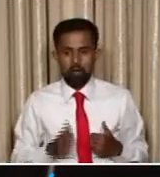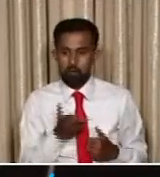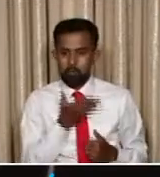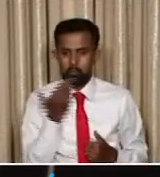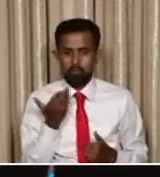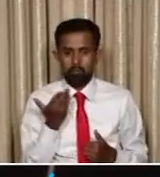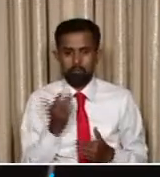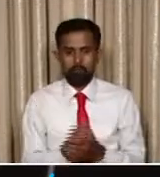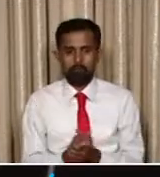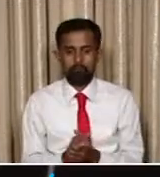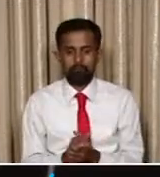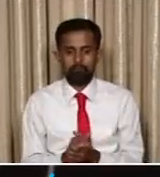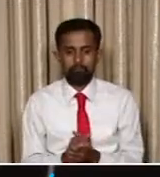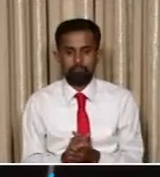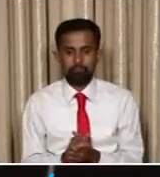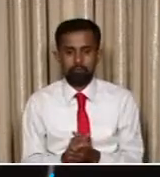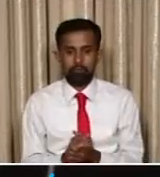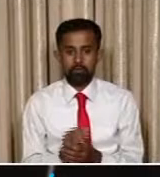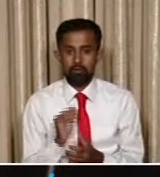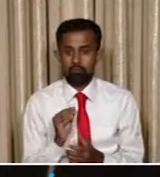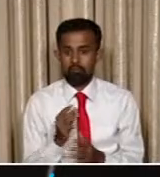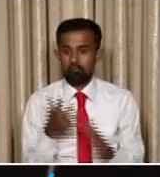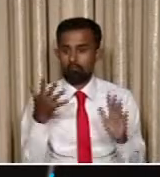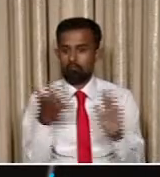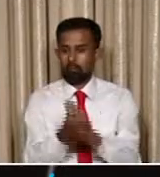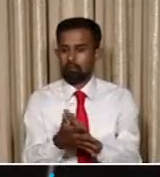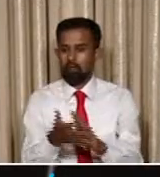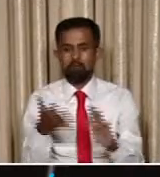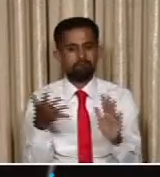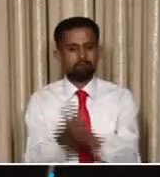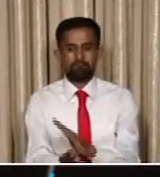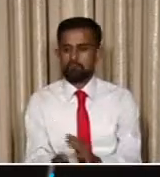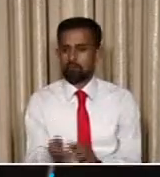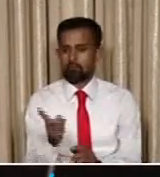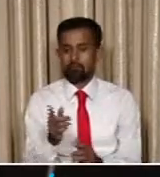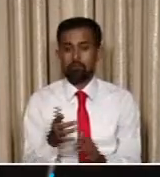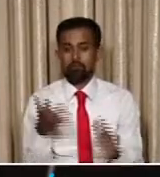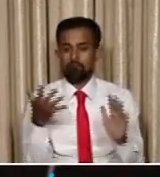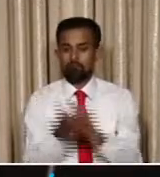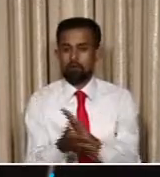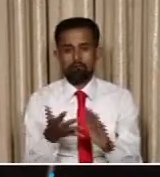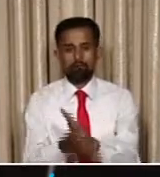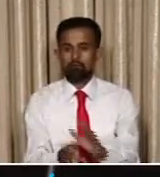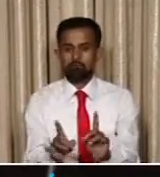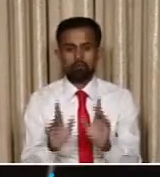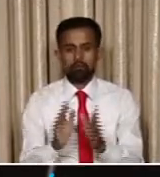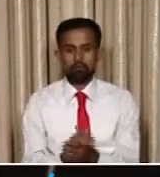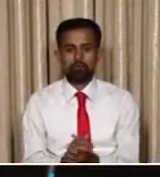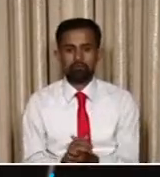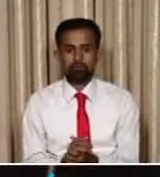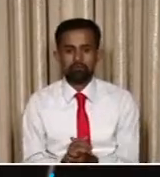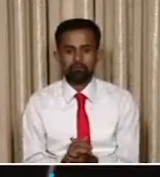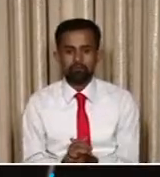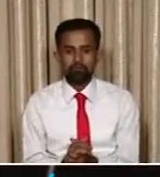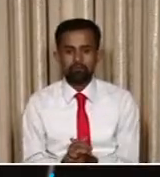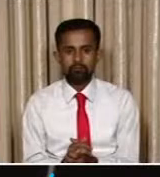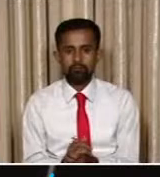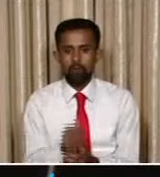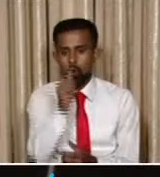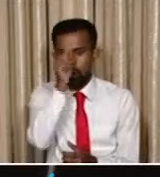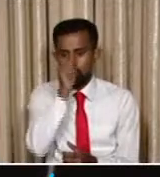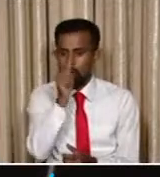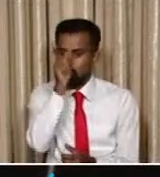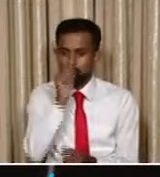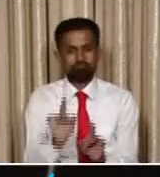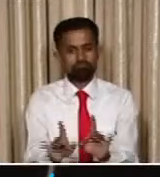හැටියට ඔබතුමිට ඇත්තේ තව විනාඩි දෙකක් කාලයක් හැබැයි වැරද්ද වැරද්දමයි වැරද්ද වැරද්දමයි කවුරු කරත් හොරකම